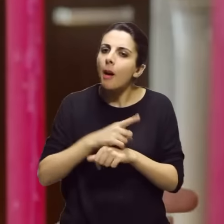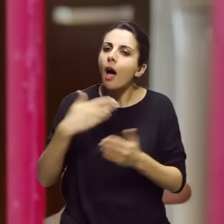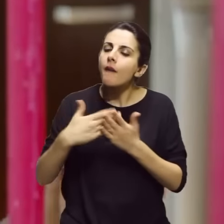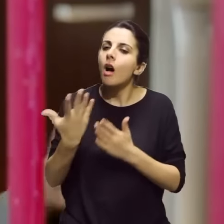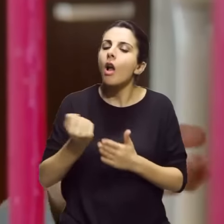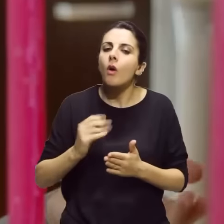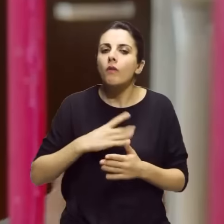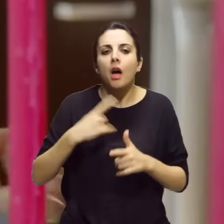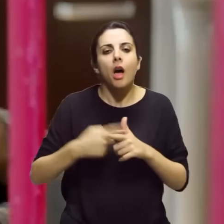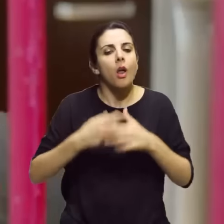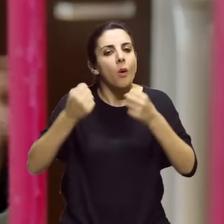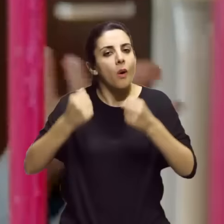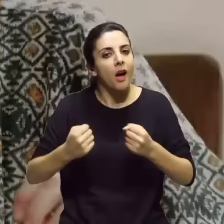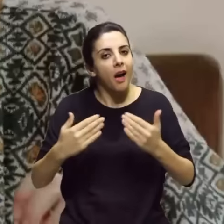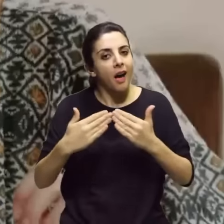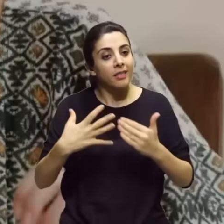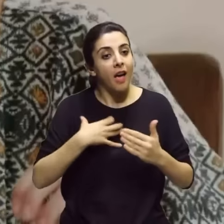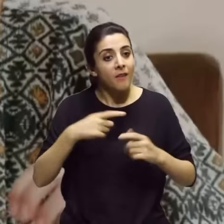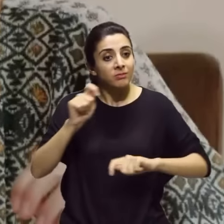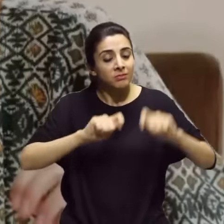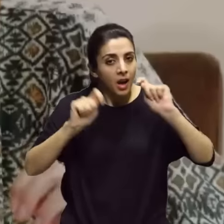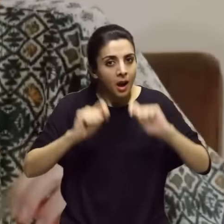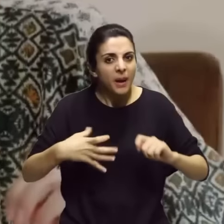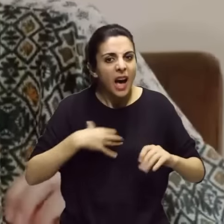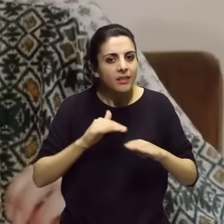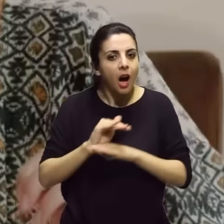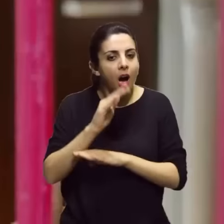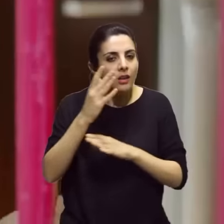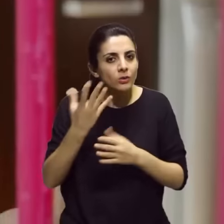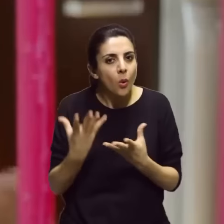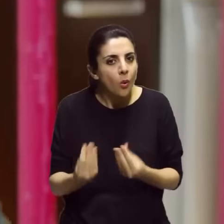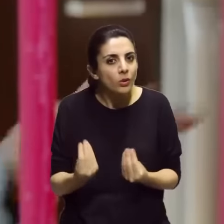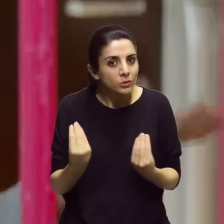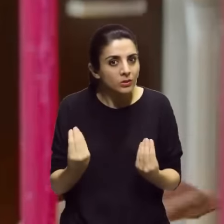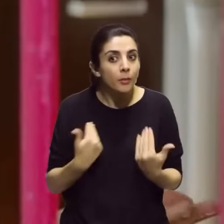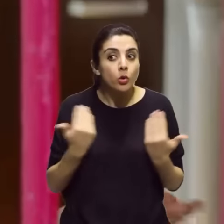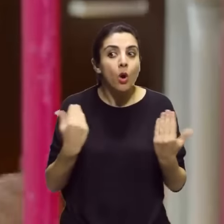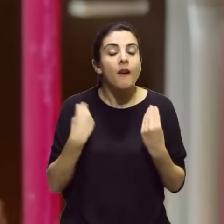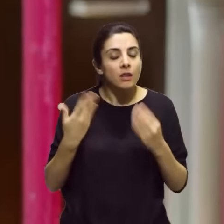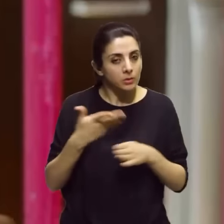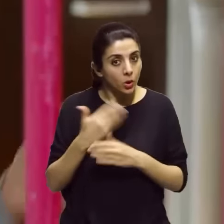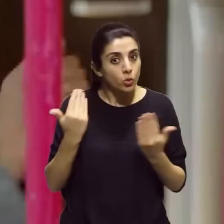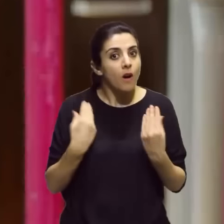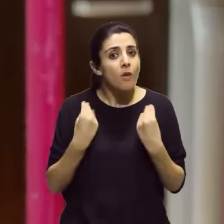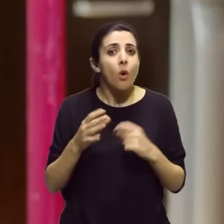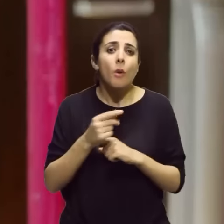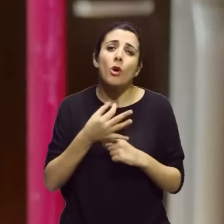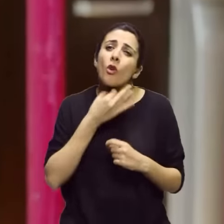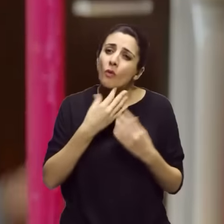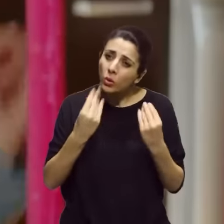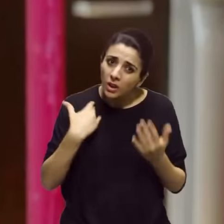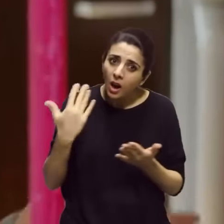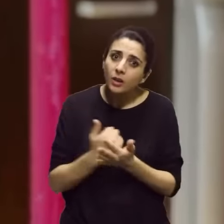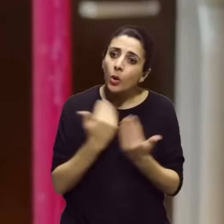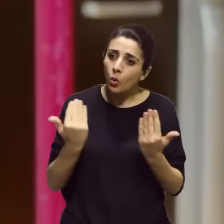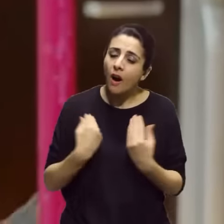alıyorlar. Kirada oturursun, güzel evini döşersin, kendine ait bir hayatın olur. Ne güzel, ben dua edeceğim, vallahi dua edeceğim. Ömer ne olur olsun, dua